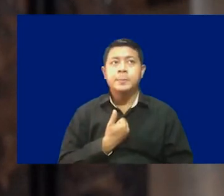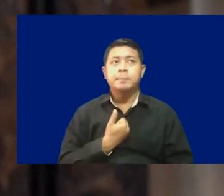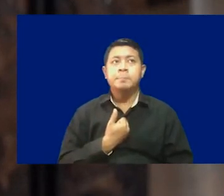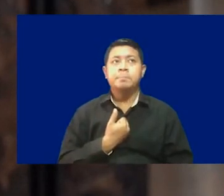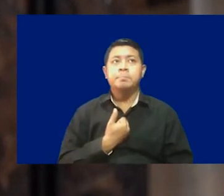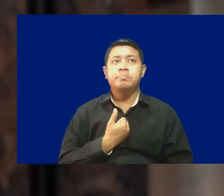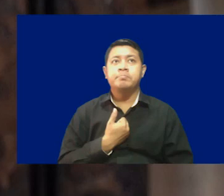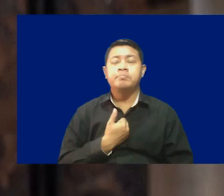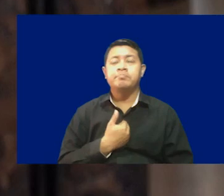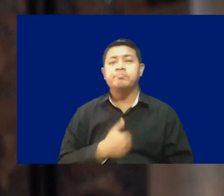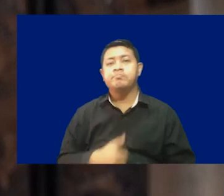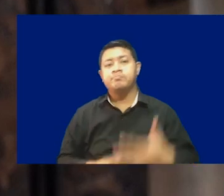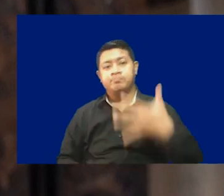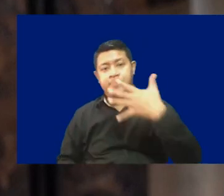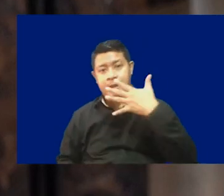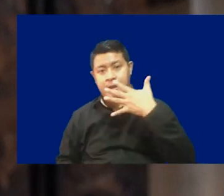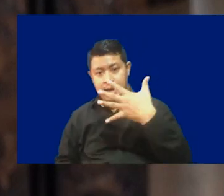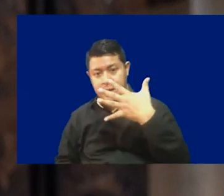kebutuhan